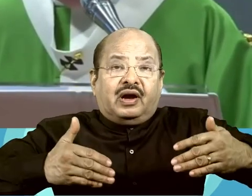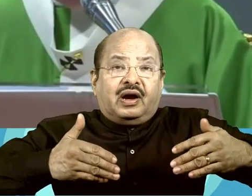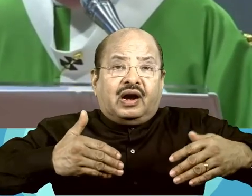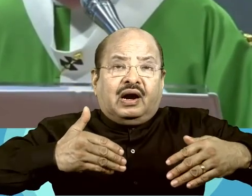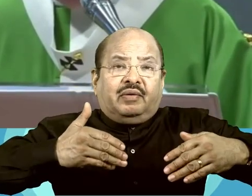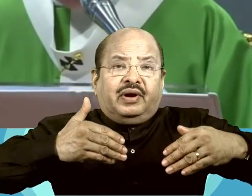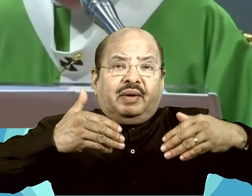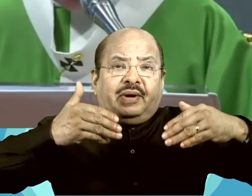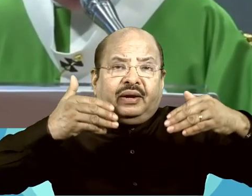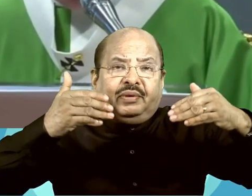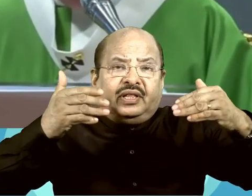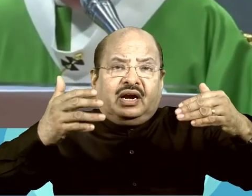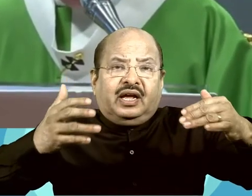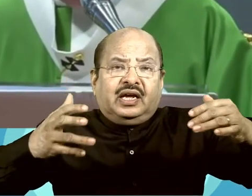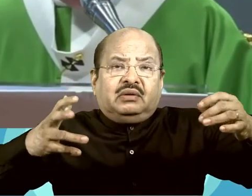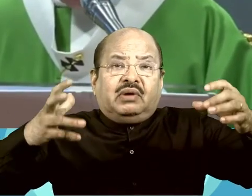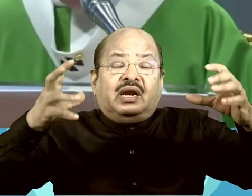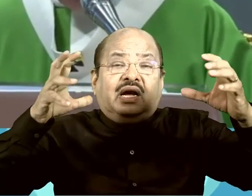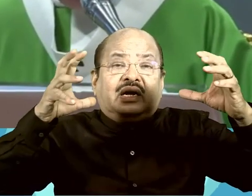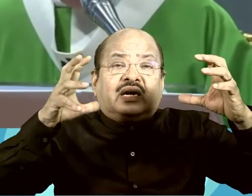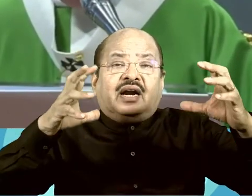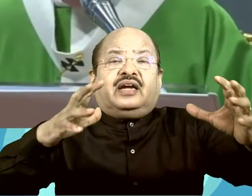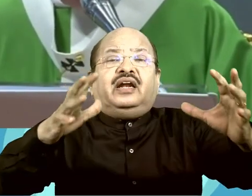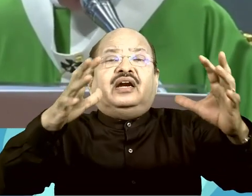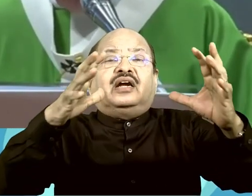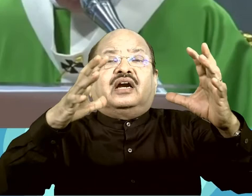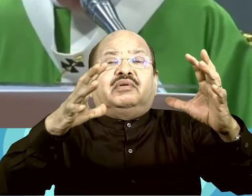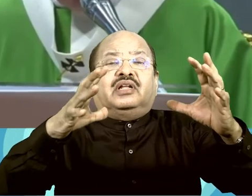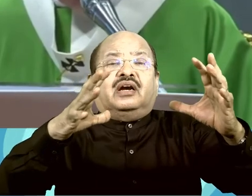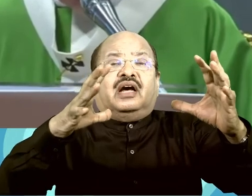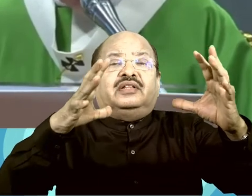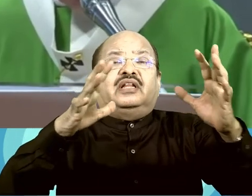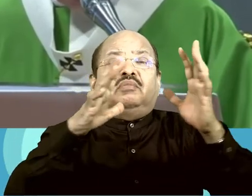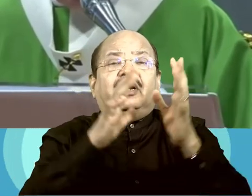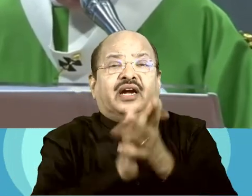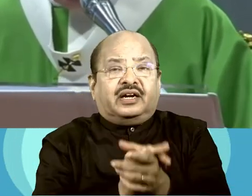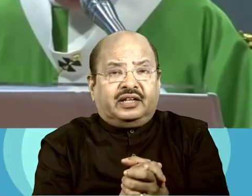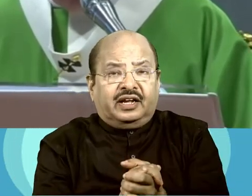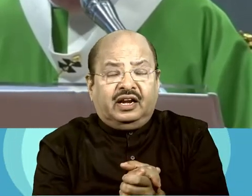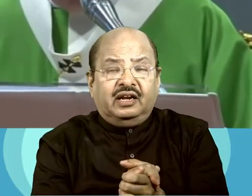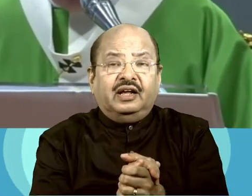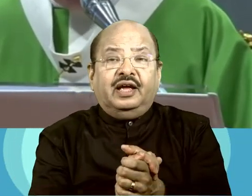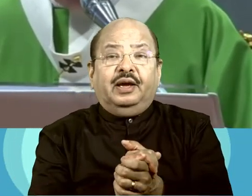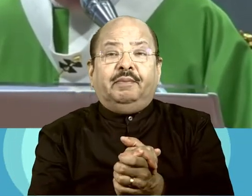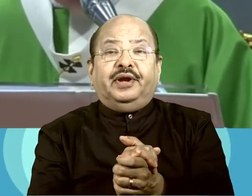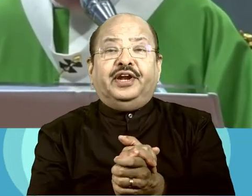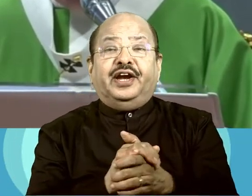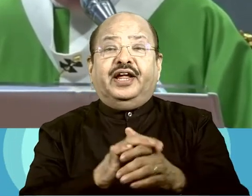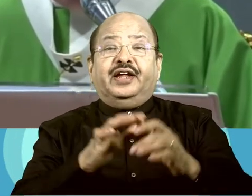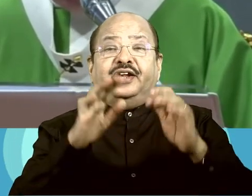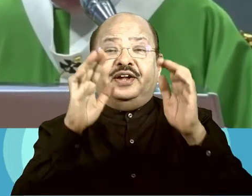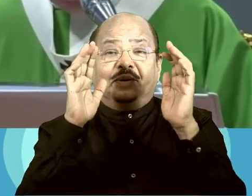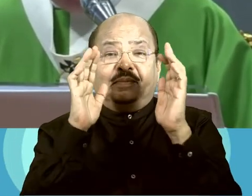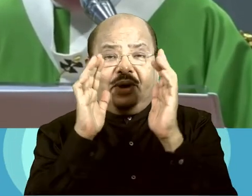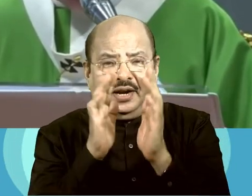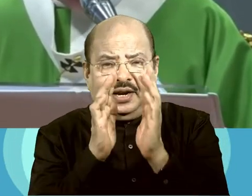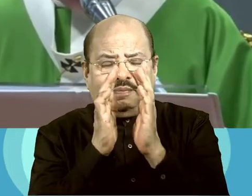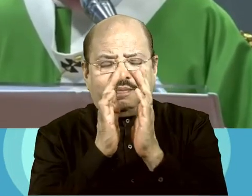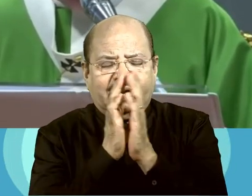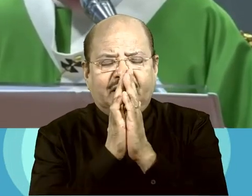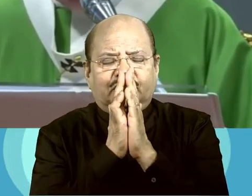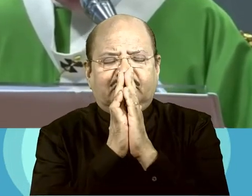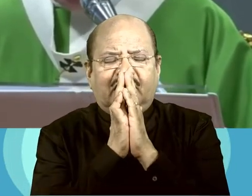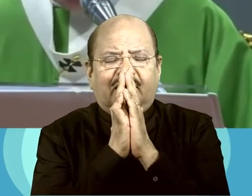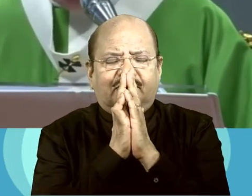ആവശ്യങ്ങളെയും അവരുടെ പരിമിതികളെയും എല്ലാം കണക്കിലെടുക്കണമെന്നാണ് ആദ്യം നമ്മൾ കേട്ടതെങ്കിൽ, പിന്നീട്